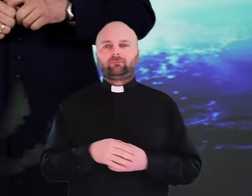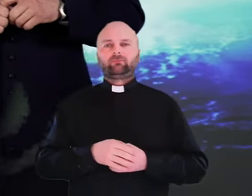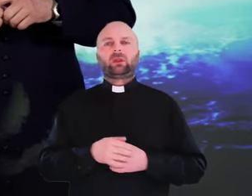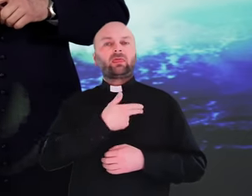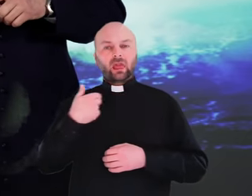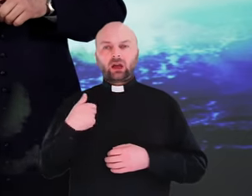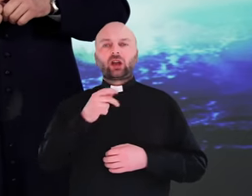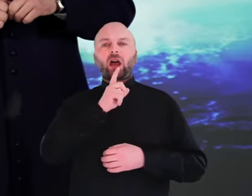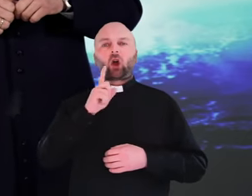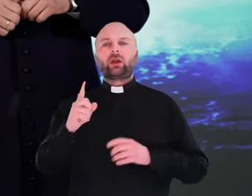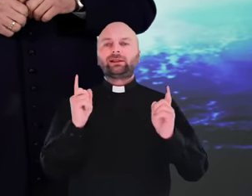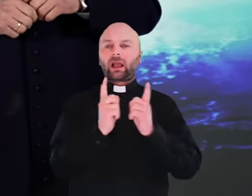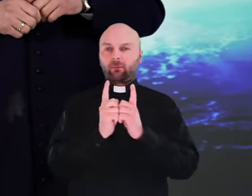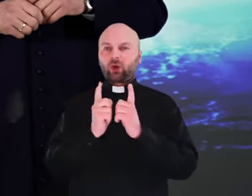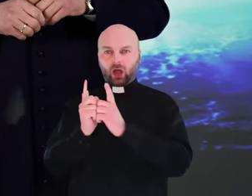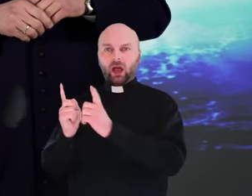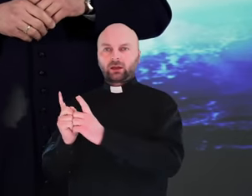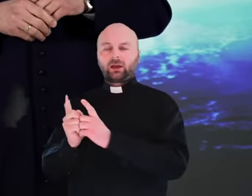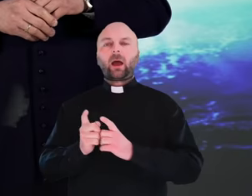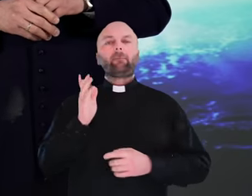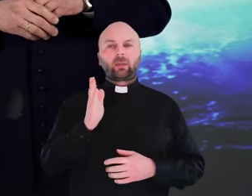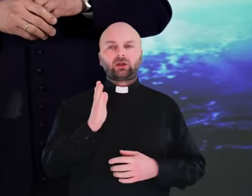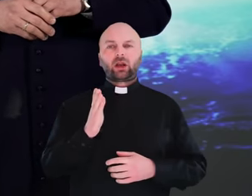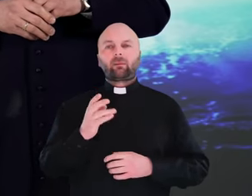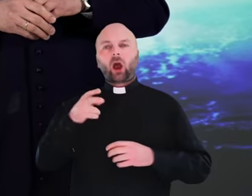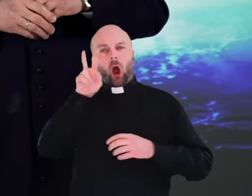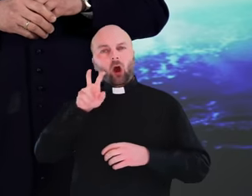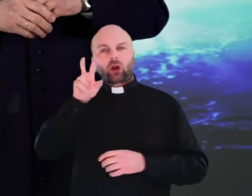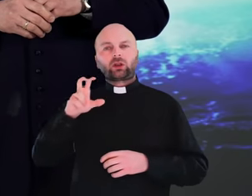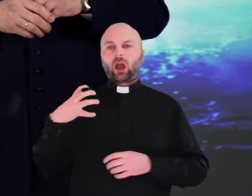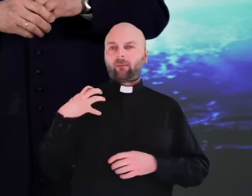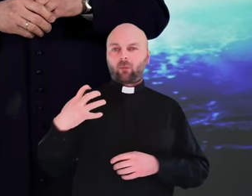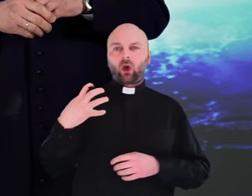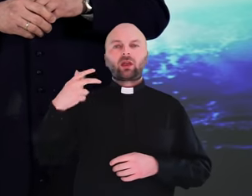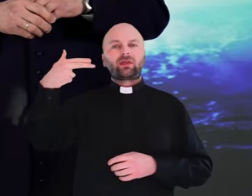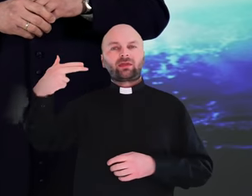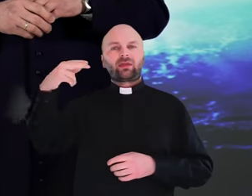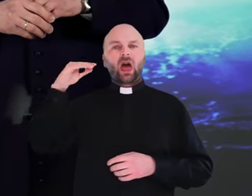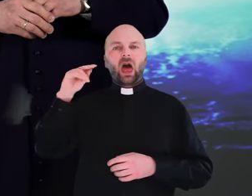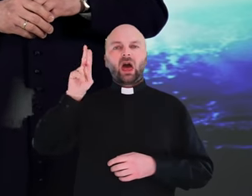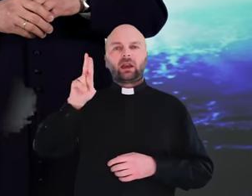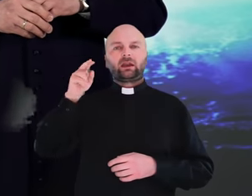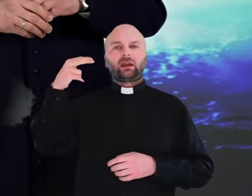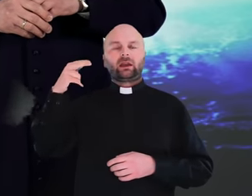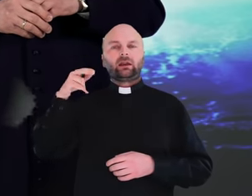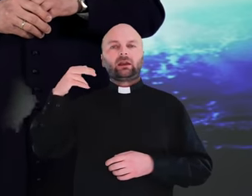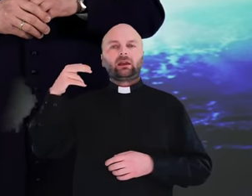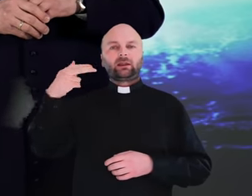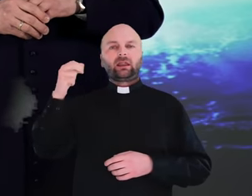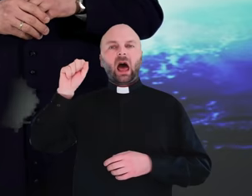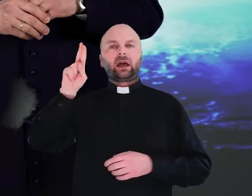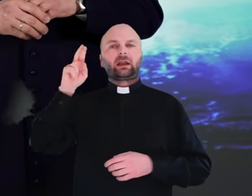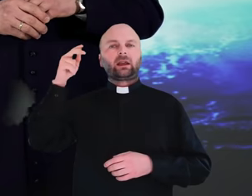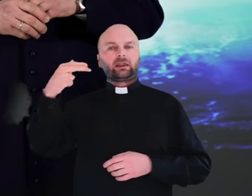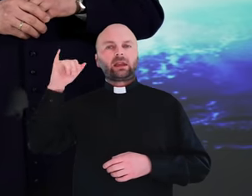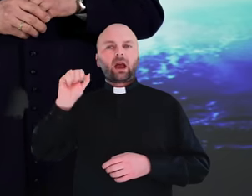spotkania spędzimy z bohaterami narnijskiej opowieści Podróży Wędrowca do Świtu. Razem z